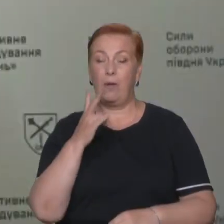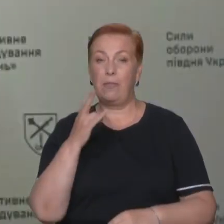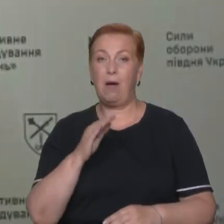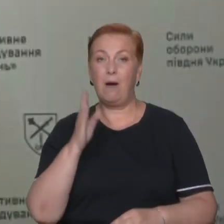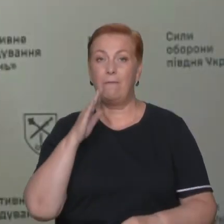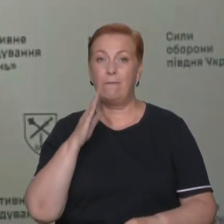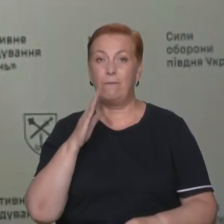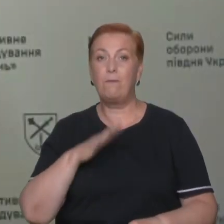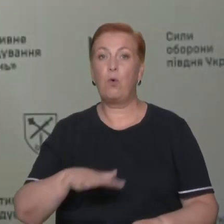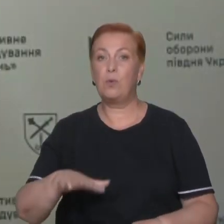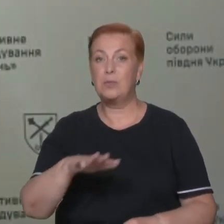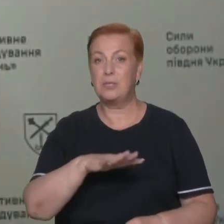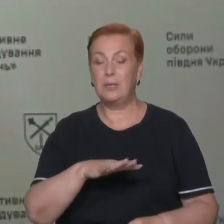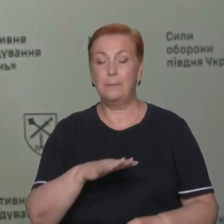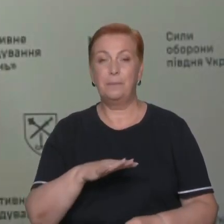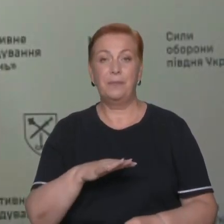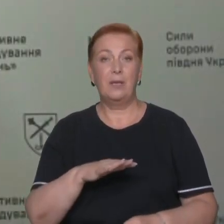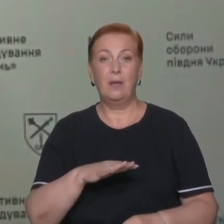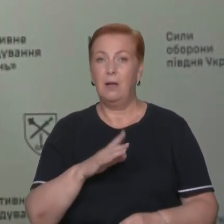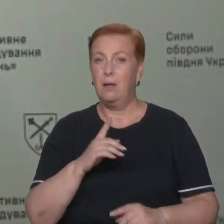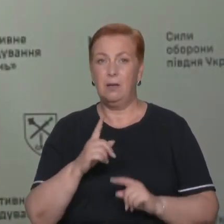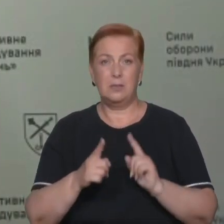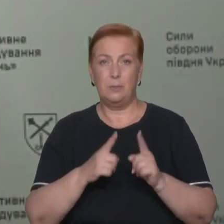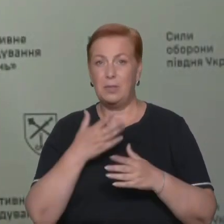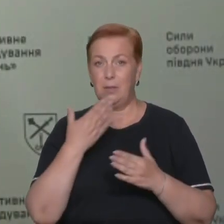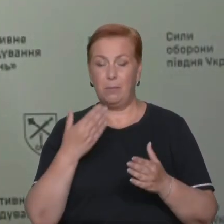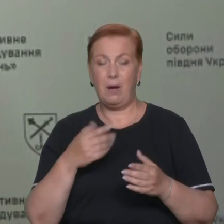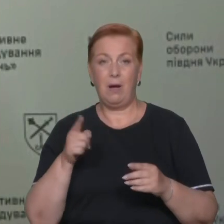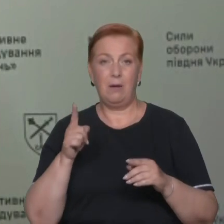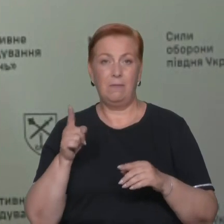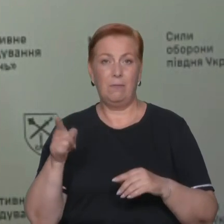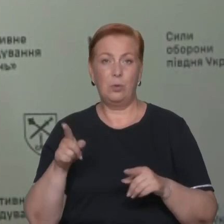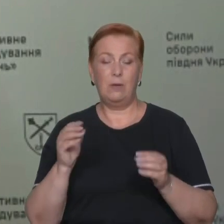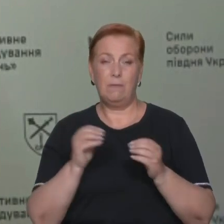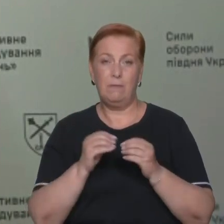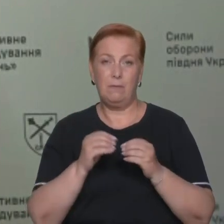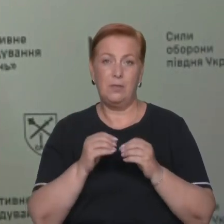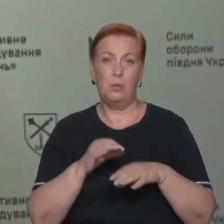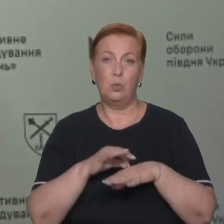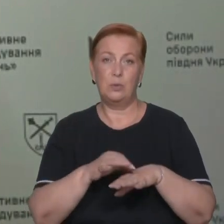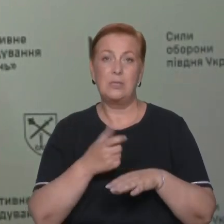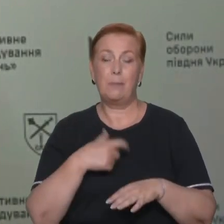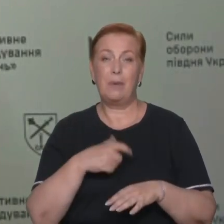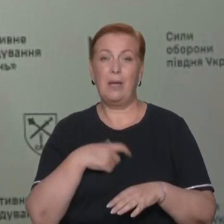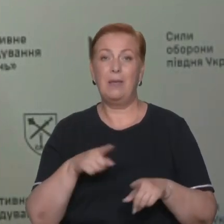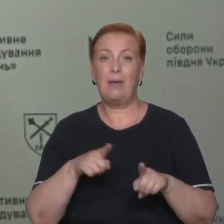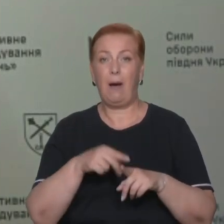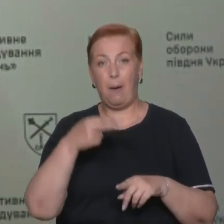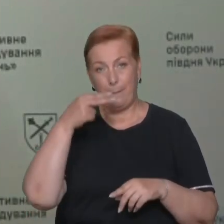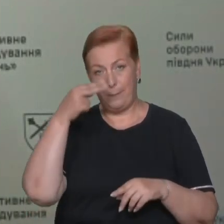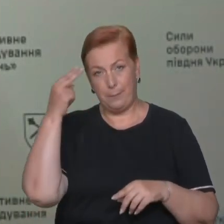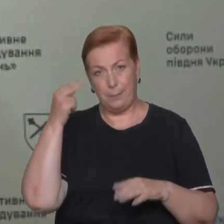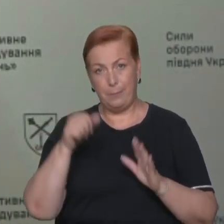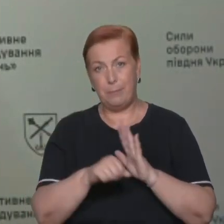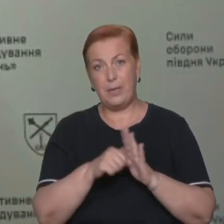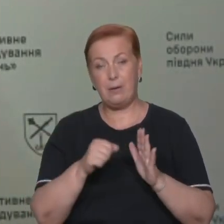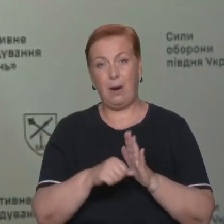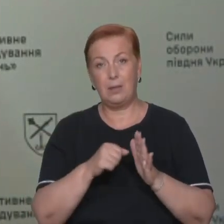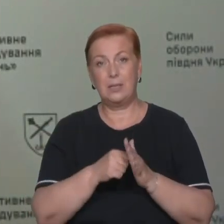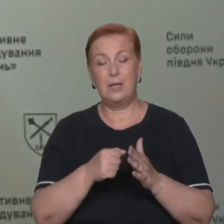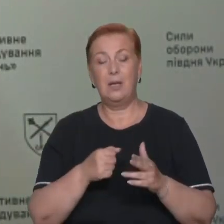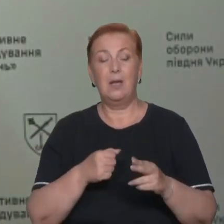Критичних змін нема, вони продовжують поводитись як пірати, загрожуючи своїм існуванням в Чорному морі, фактично